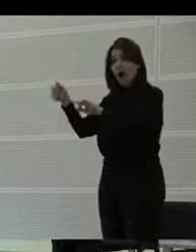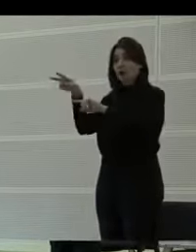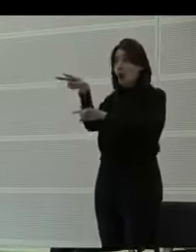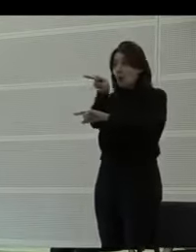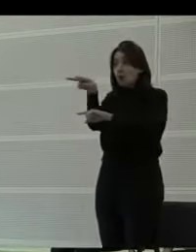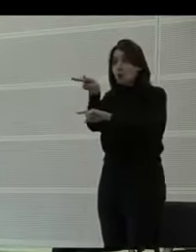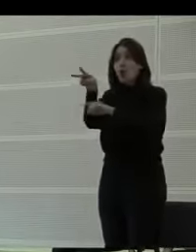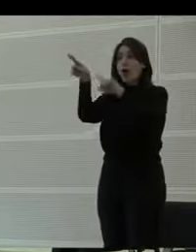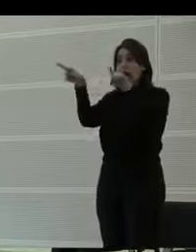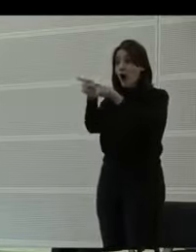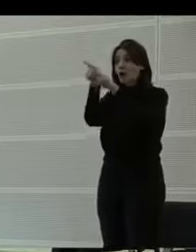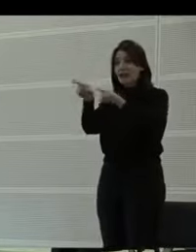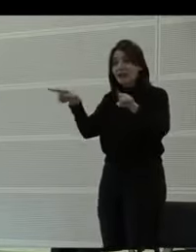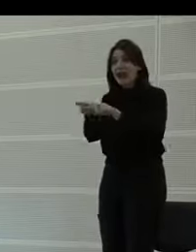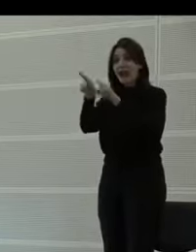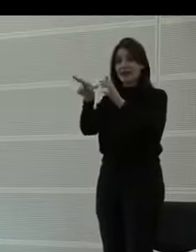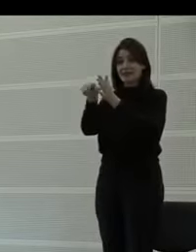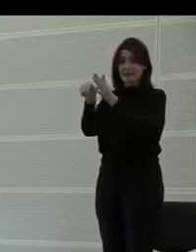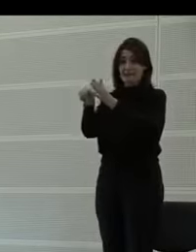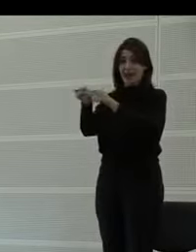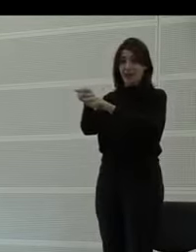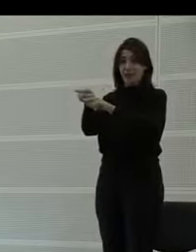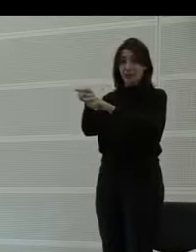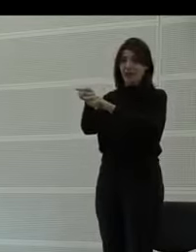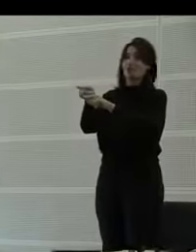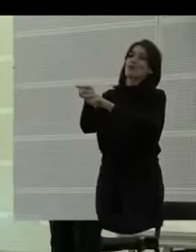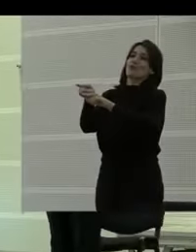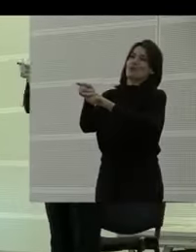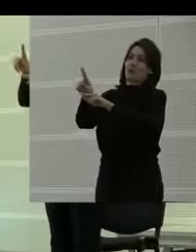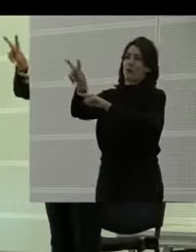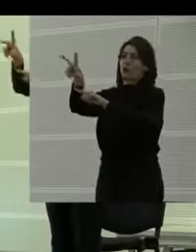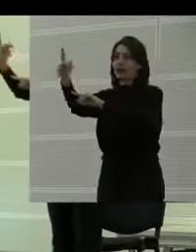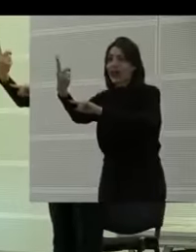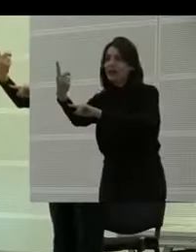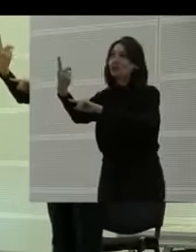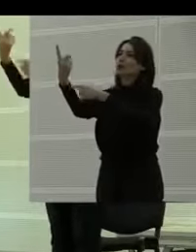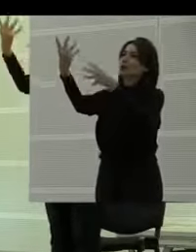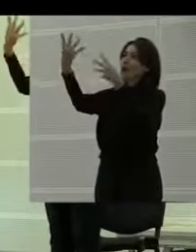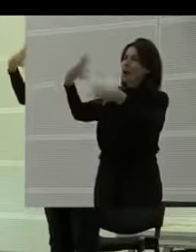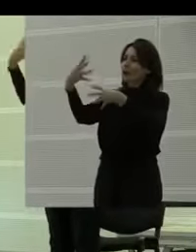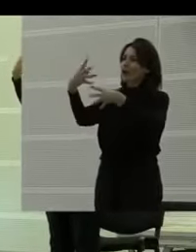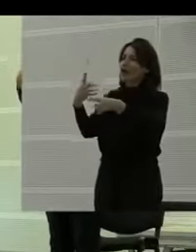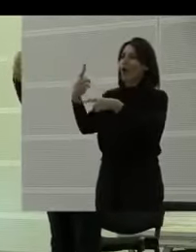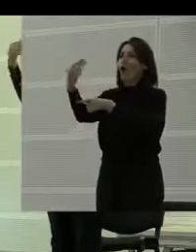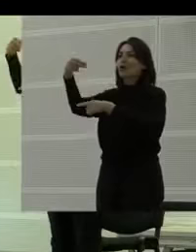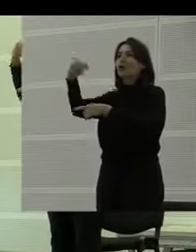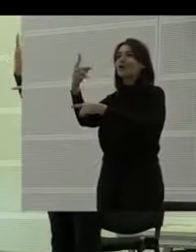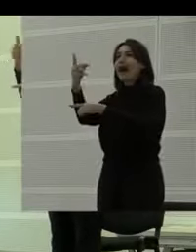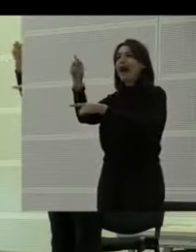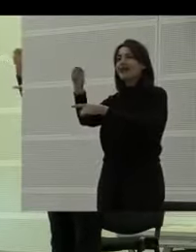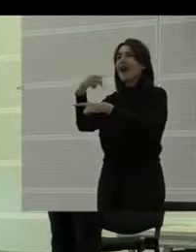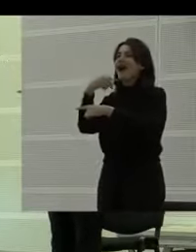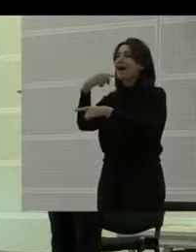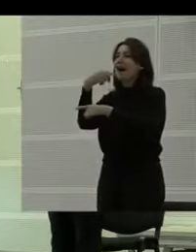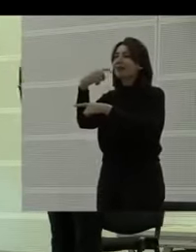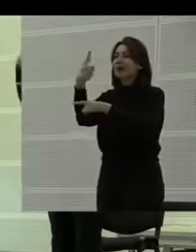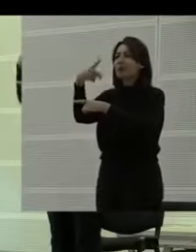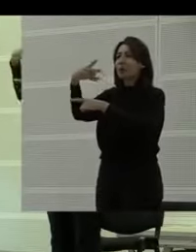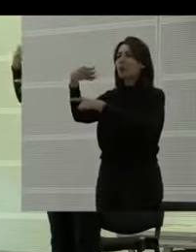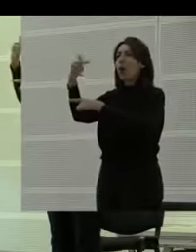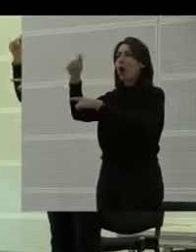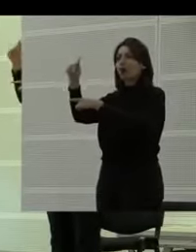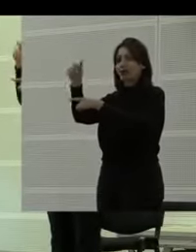luoghi della città, il Capodanno, il 31, imperdibile con Nada e con Motta in